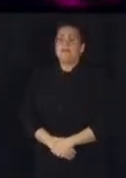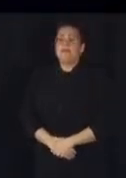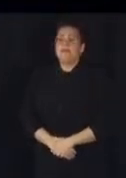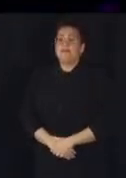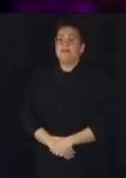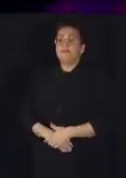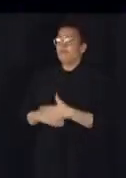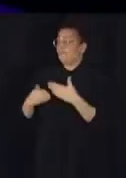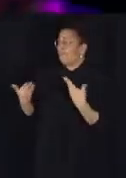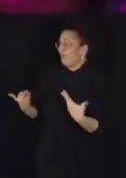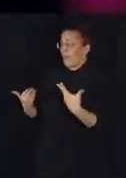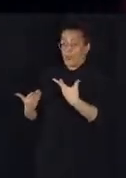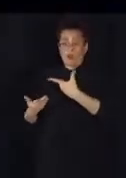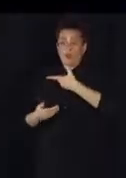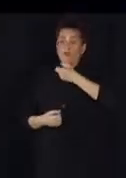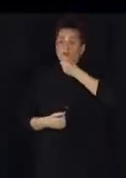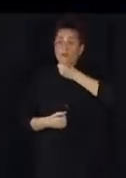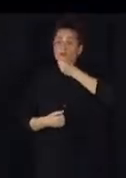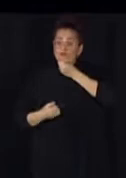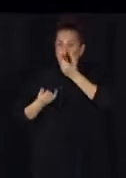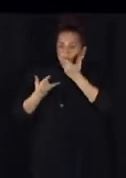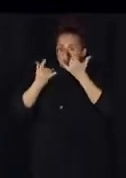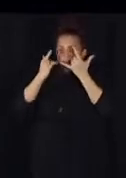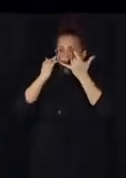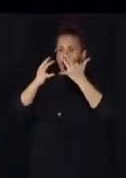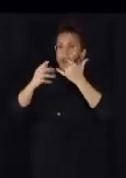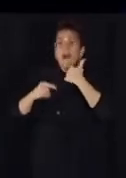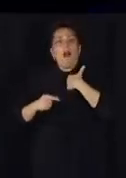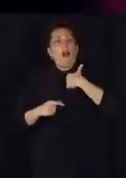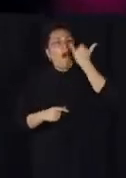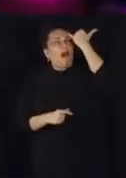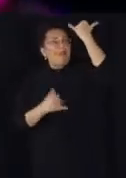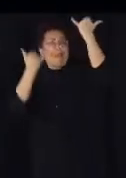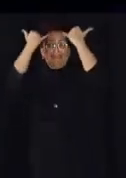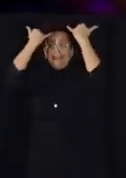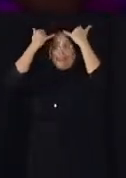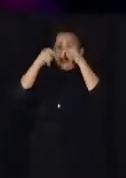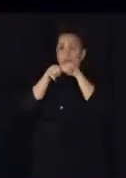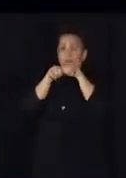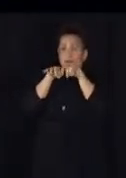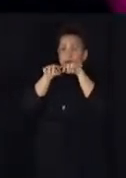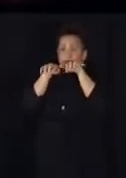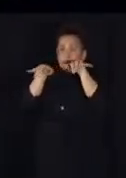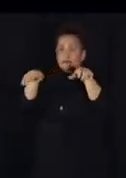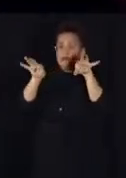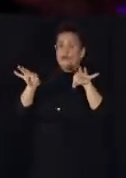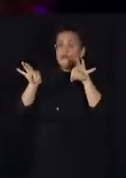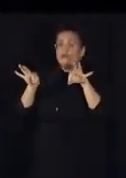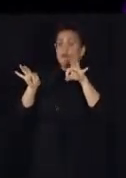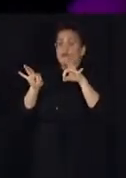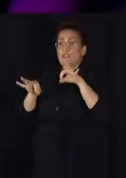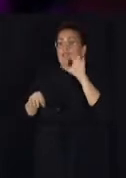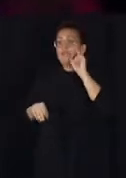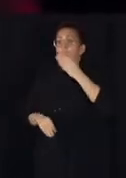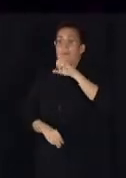parole, les talks inspirants, nous avons convié Yuna Maret. Yuna Maret, qui a 18 ans, qui nous